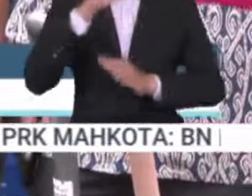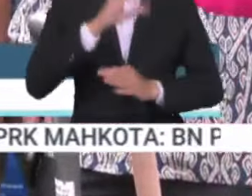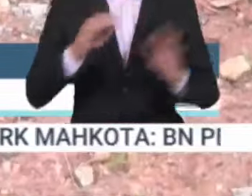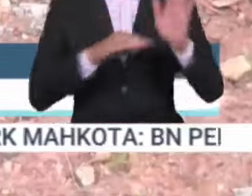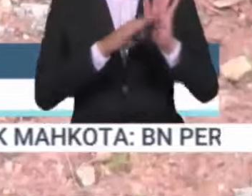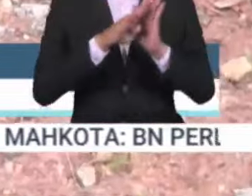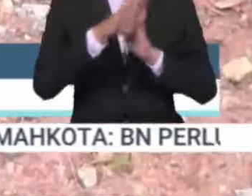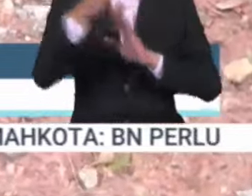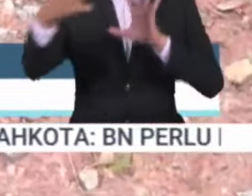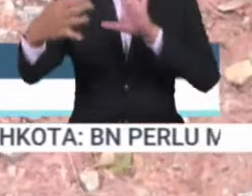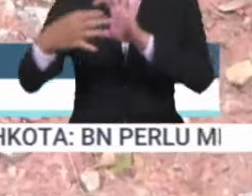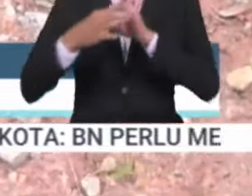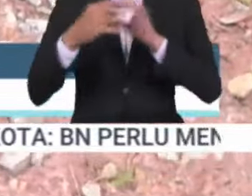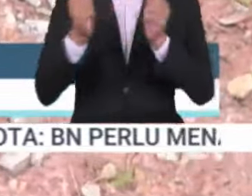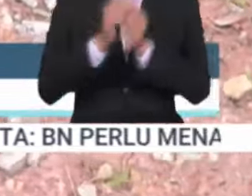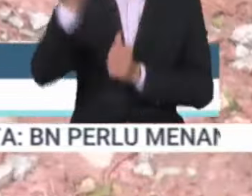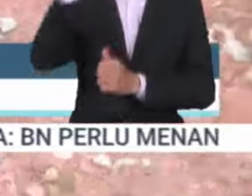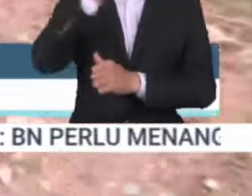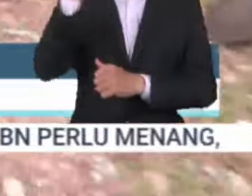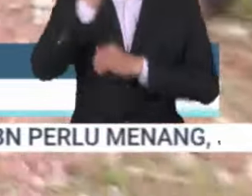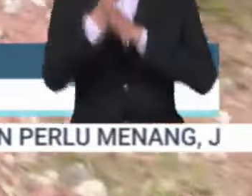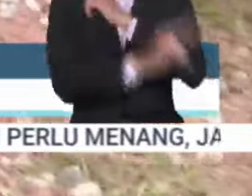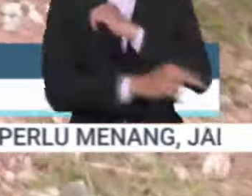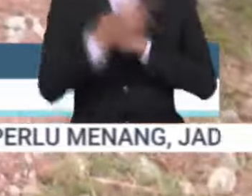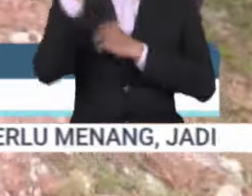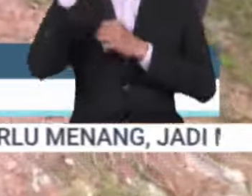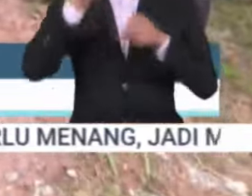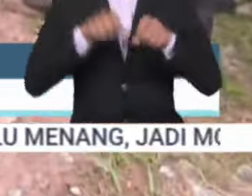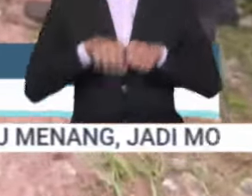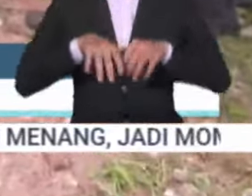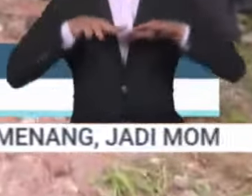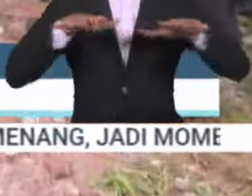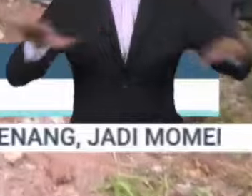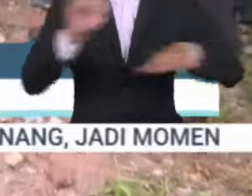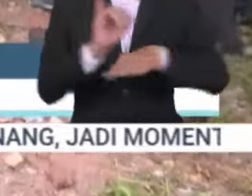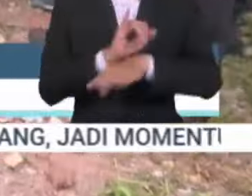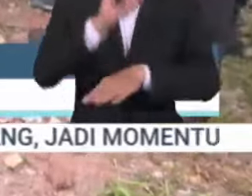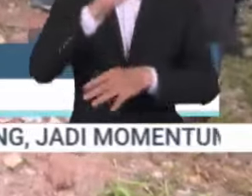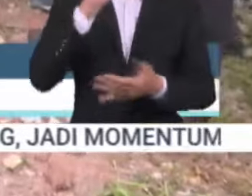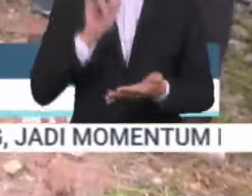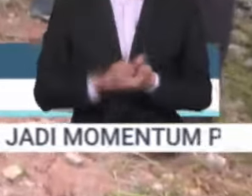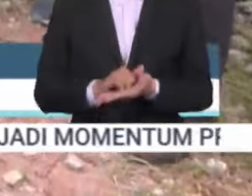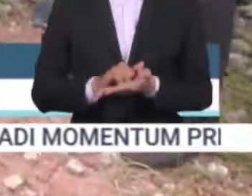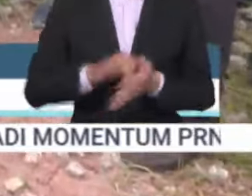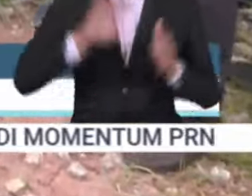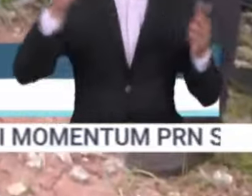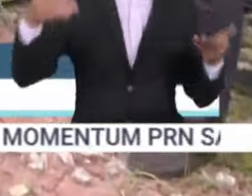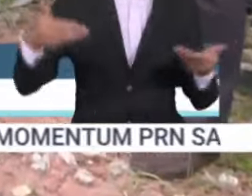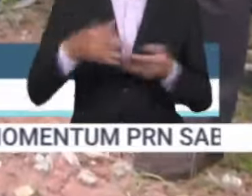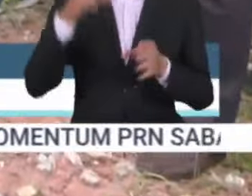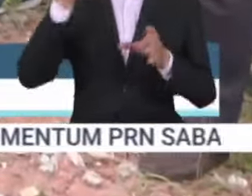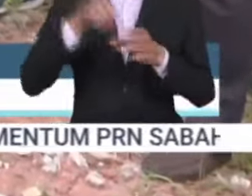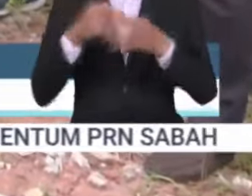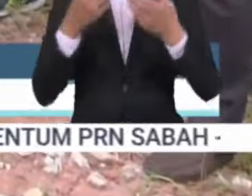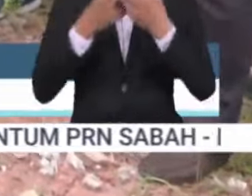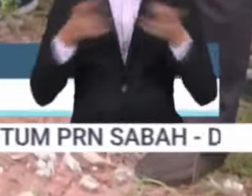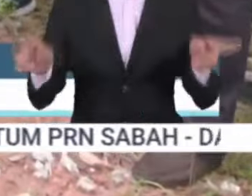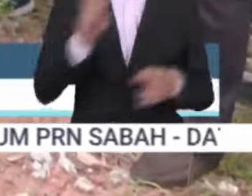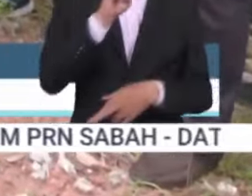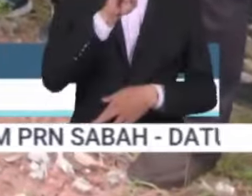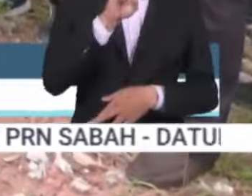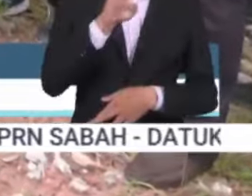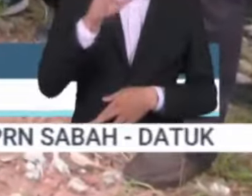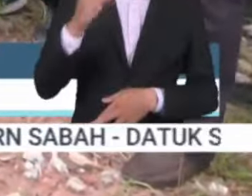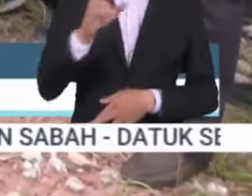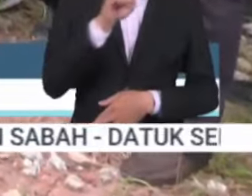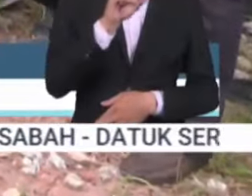Selain meningkatkan kerjasama dengan kerajaan negeri bagi mengembangkan industri tersebut, beliau ditemui media selepas merasmikan World